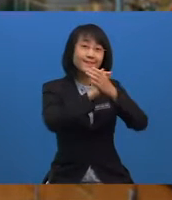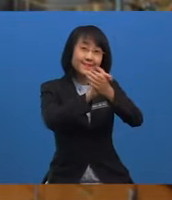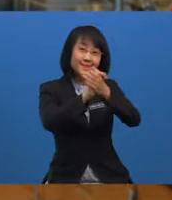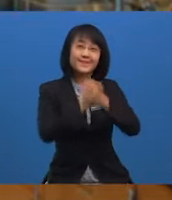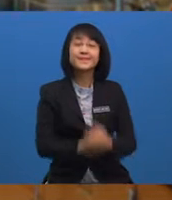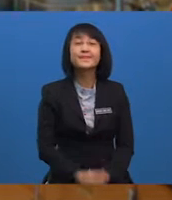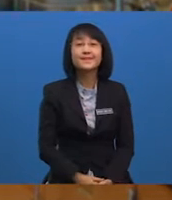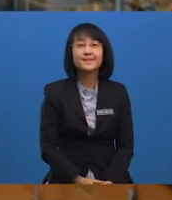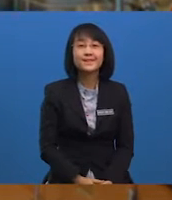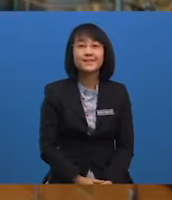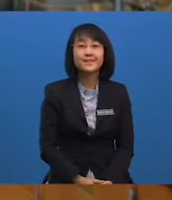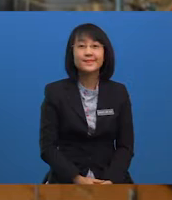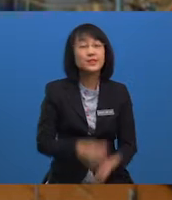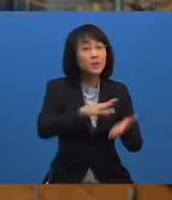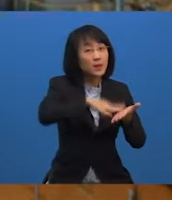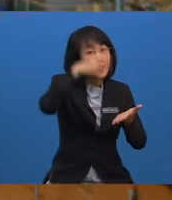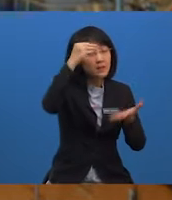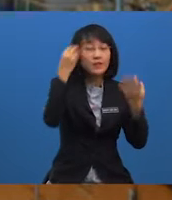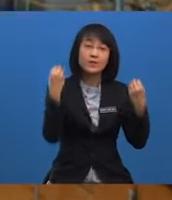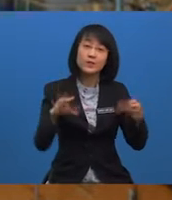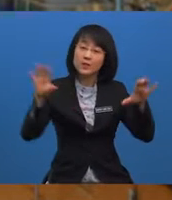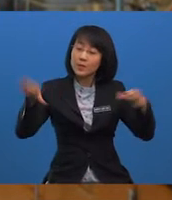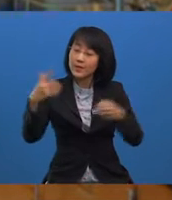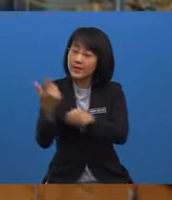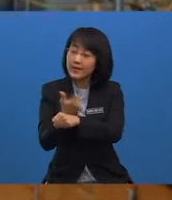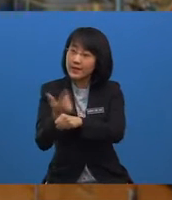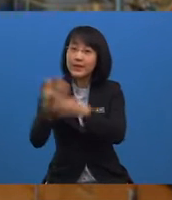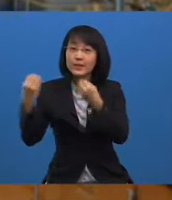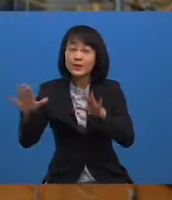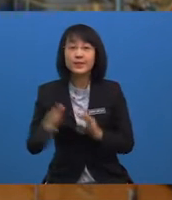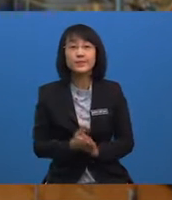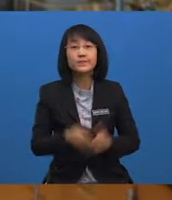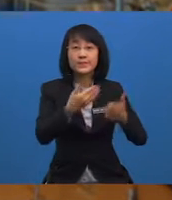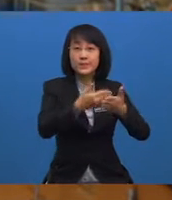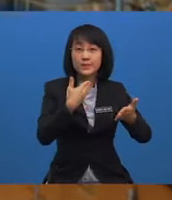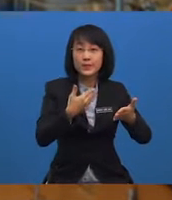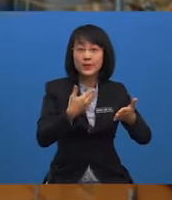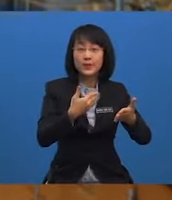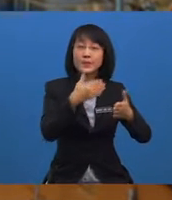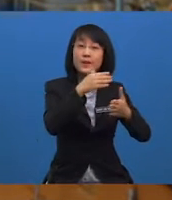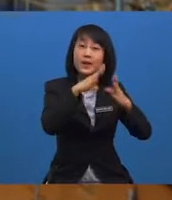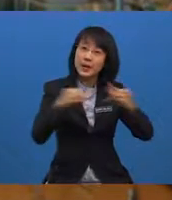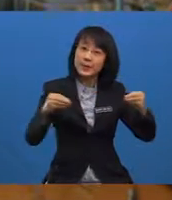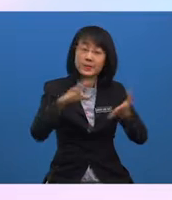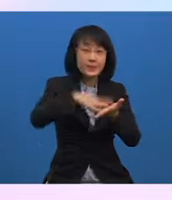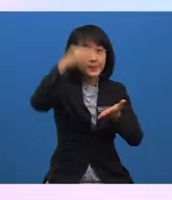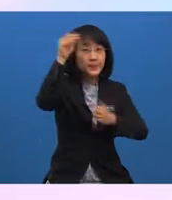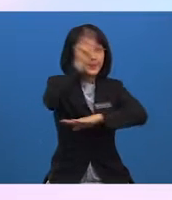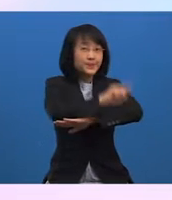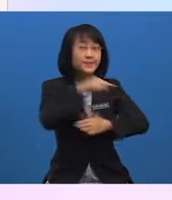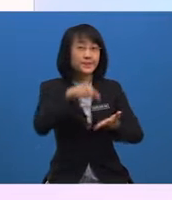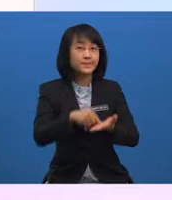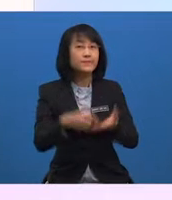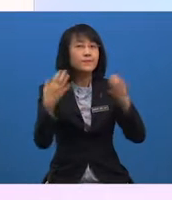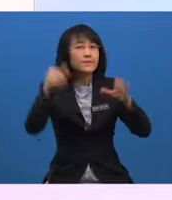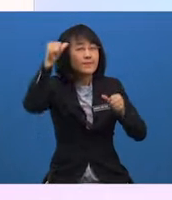Baiklah murid-murid, belajar sudah, buat latihan pun sudah. Sebelum kita akhiri pembelajaran kita pada hari ini, mari kita